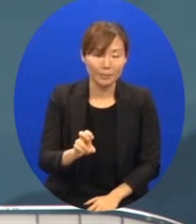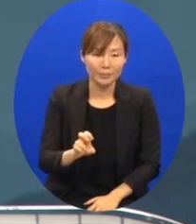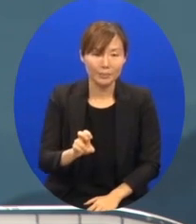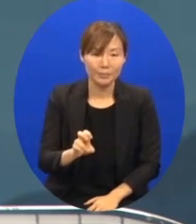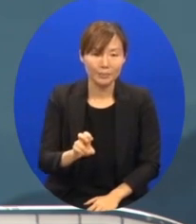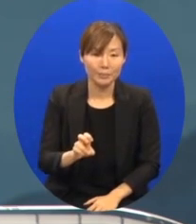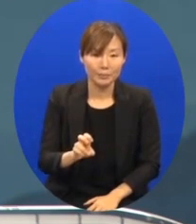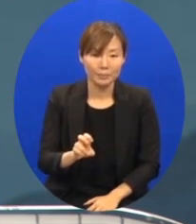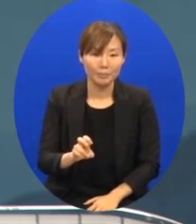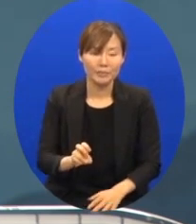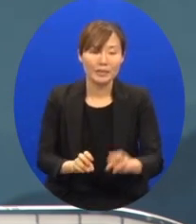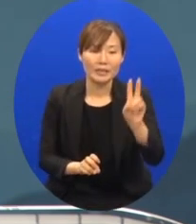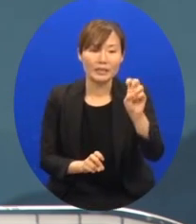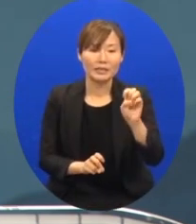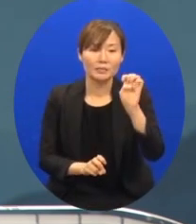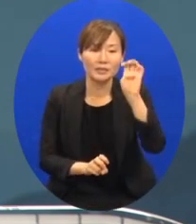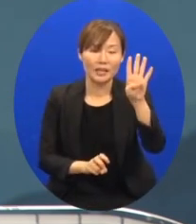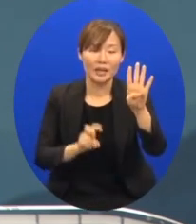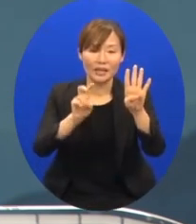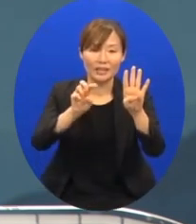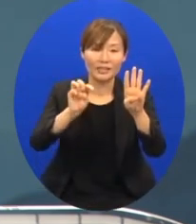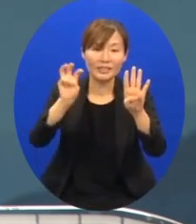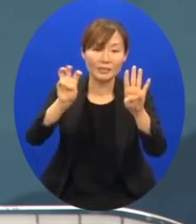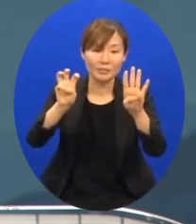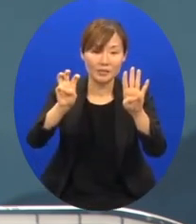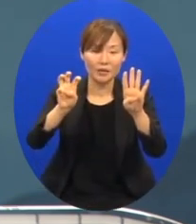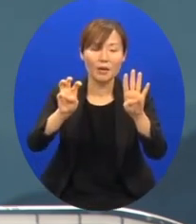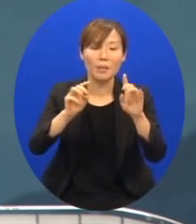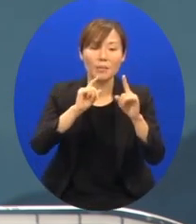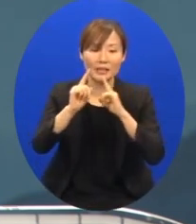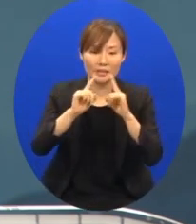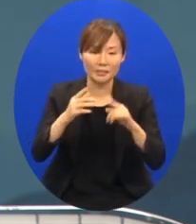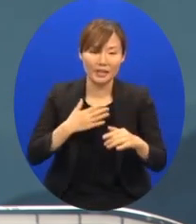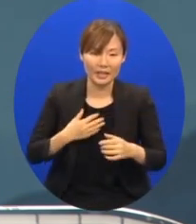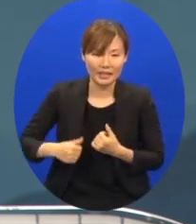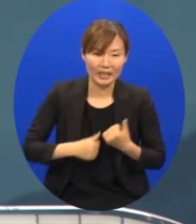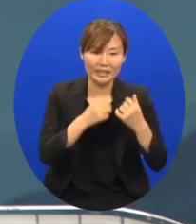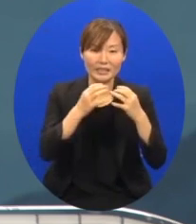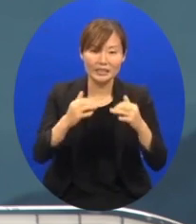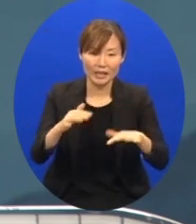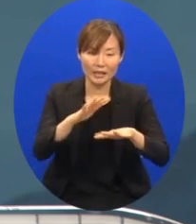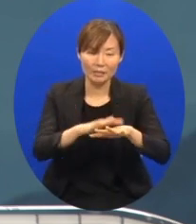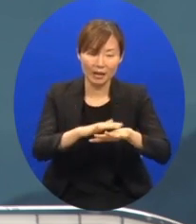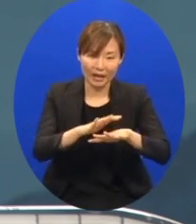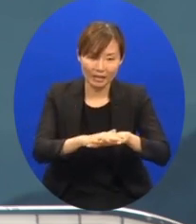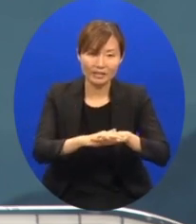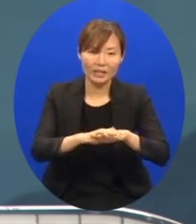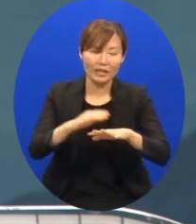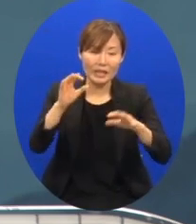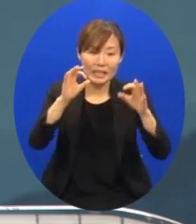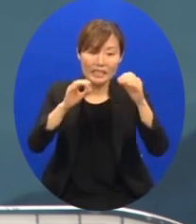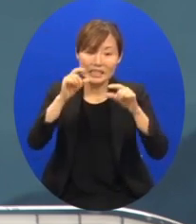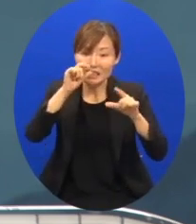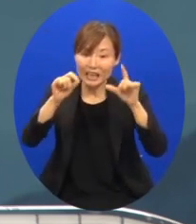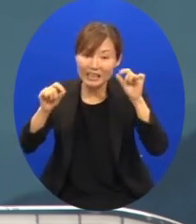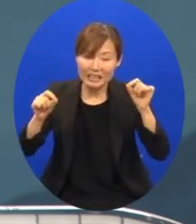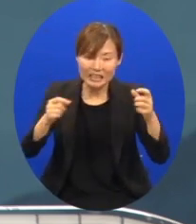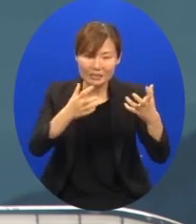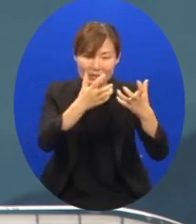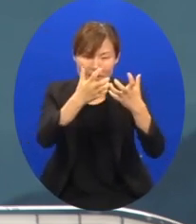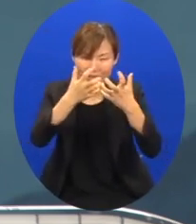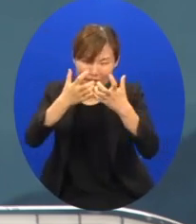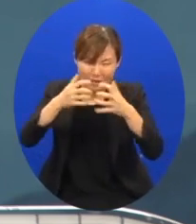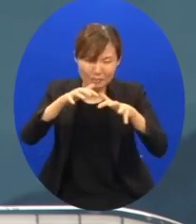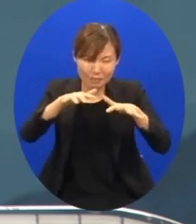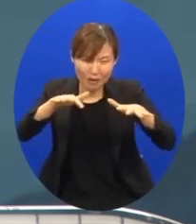보면 내가 게으른 자의 밭과 지혜의 없는 자에 포도원을 지나며 본즉 가시덤불이 그 전부 에 퍼졌으며